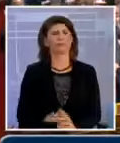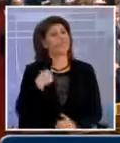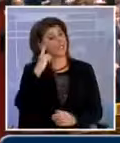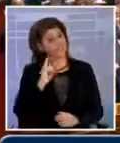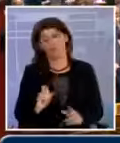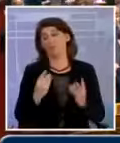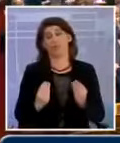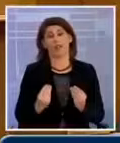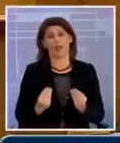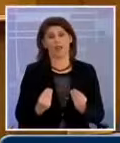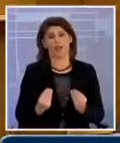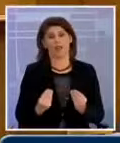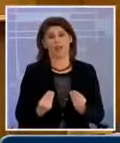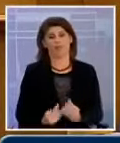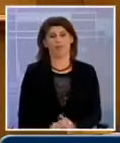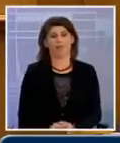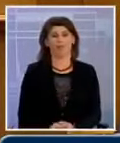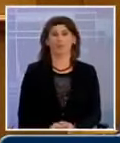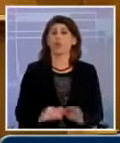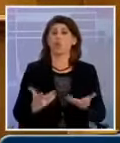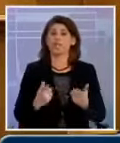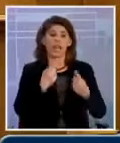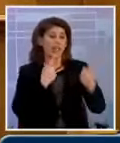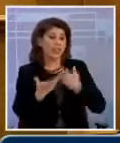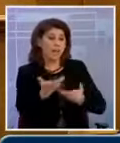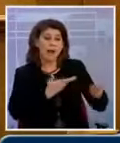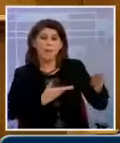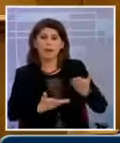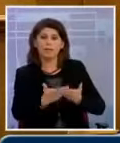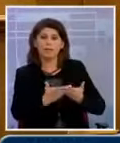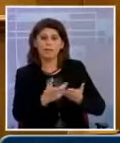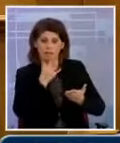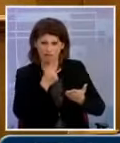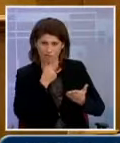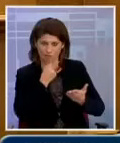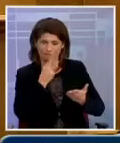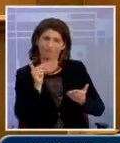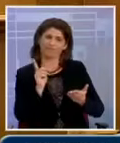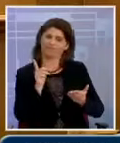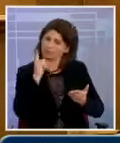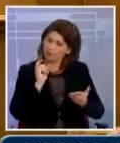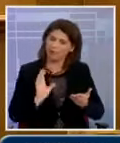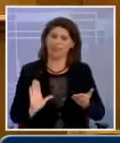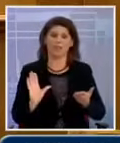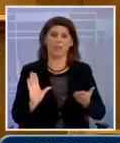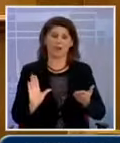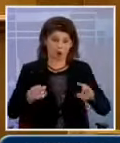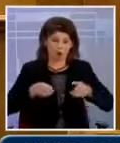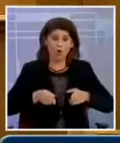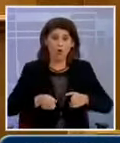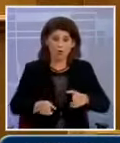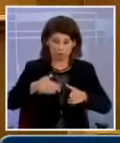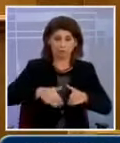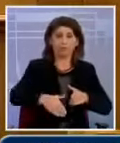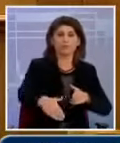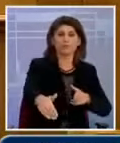Γνωρίζουμε πολύ καλά ότι η διαπραγμάτευση αυτή δεν θα είναι εύκολη. Ότι ο δρόμος που έχουμε μπροστά